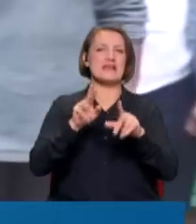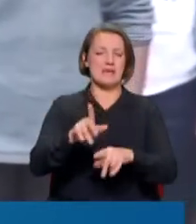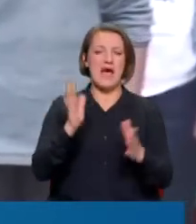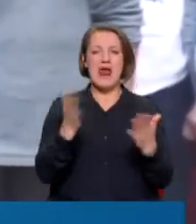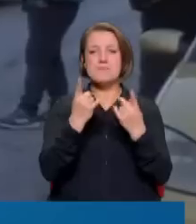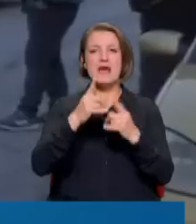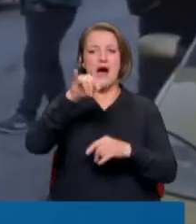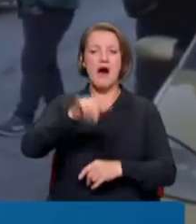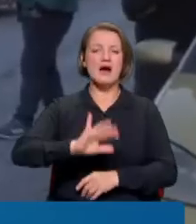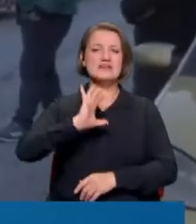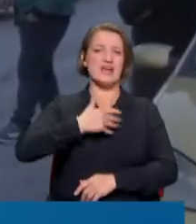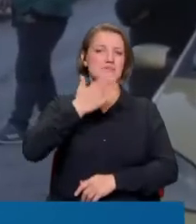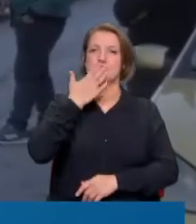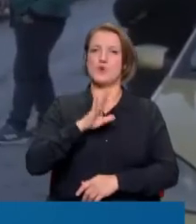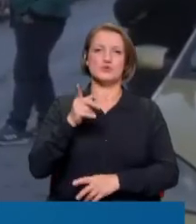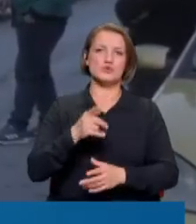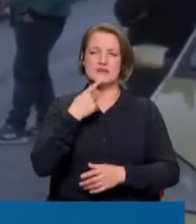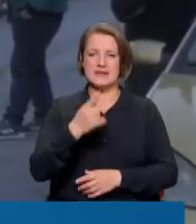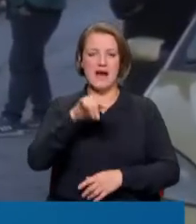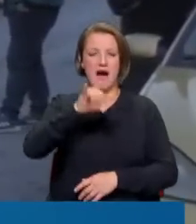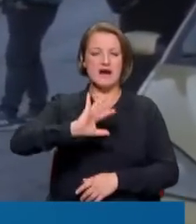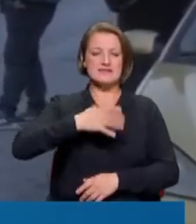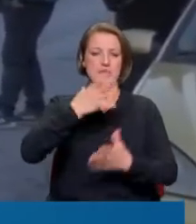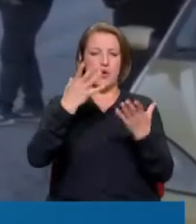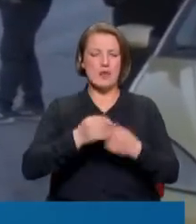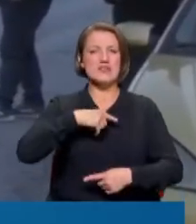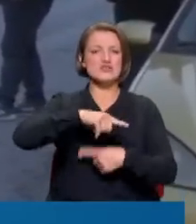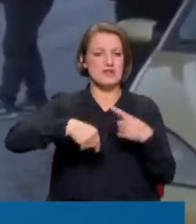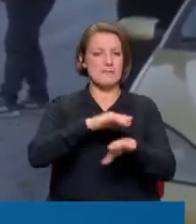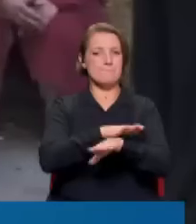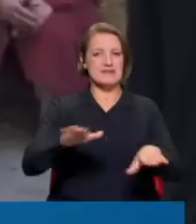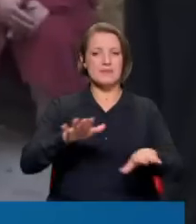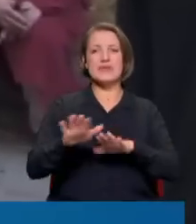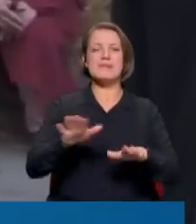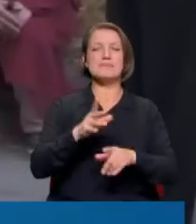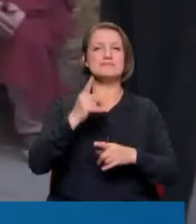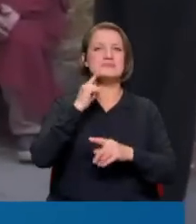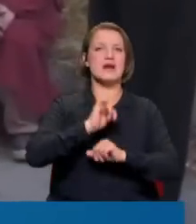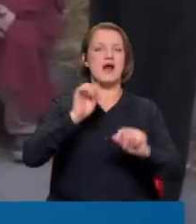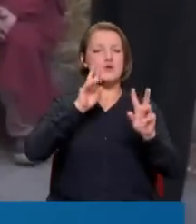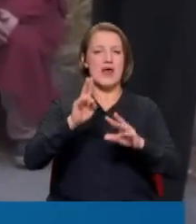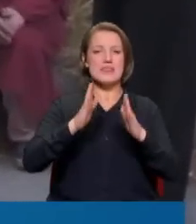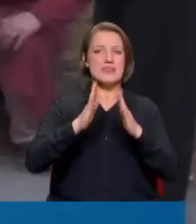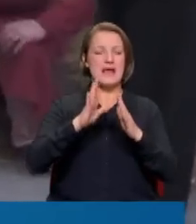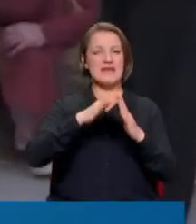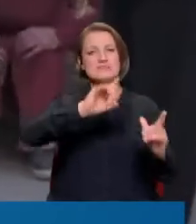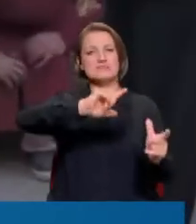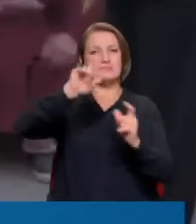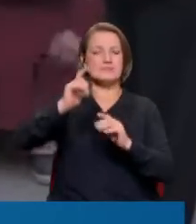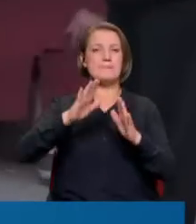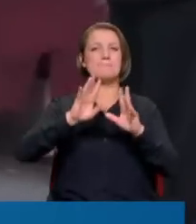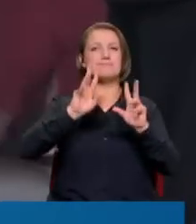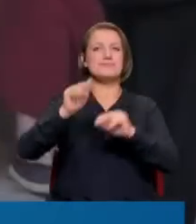herhangi bir hak sahipliği de bulunmamaktadır hak sahibi olanların işlemleri tamamlanıp deprem zedeler evler geçtiğinde barınma